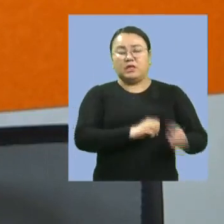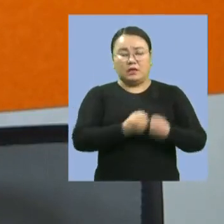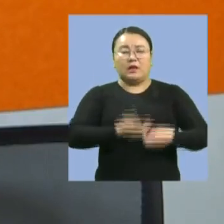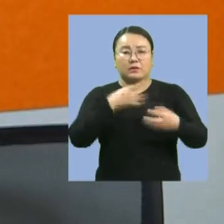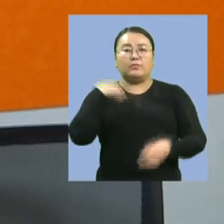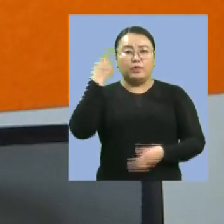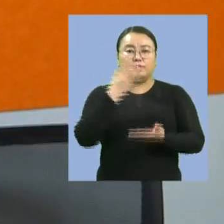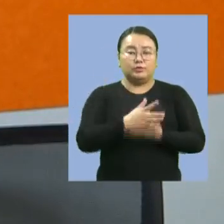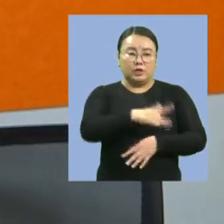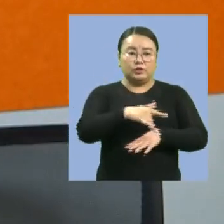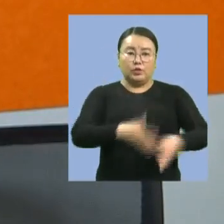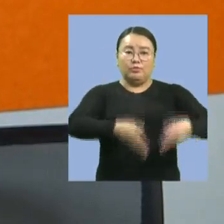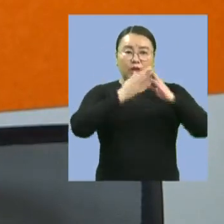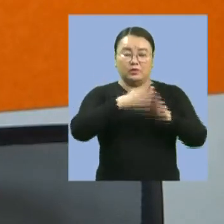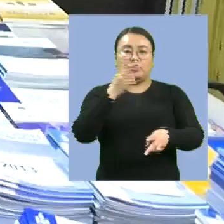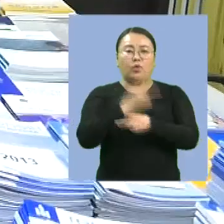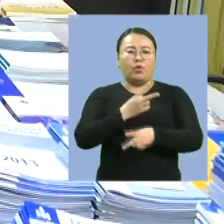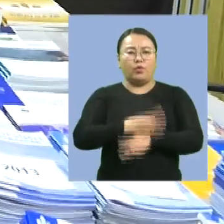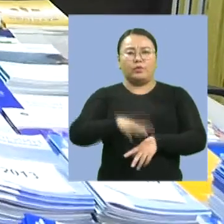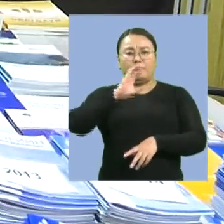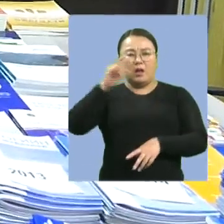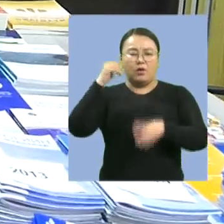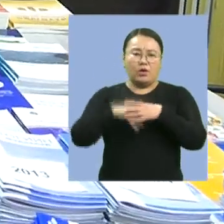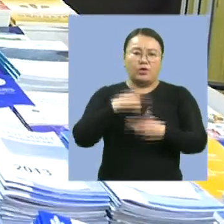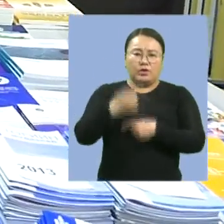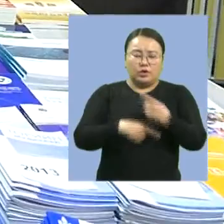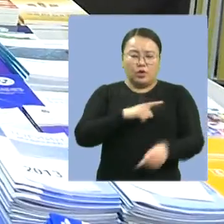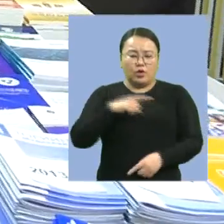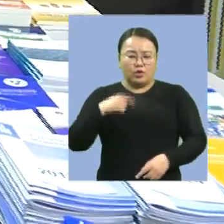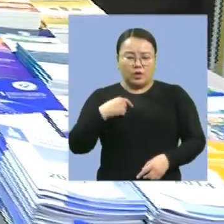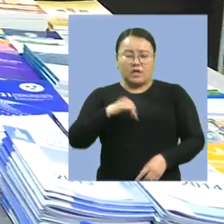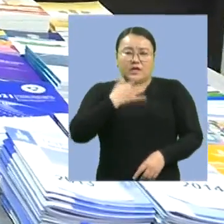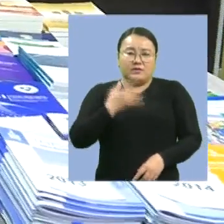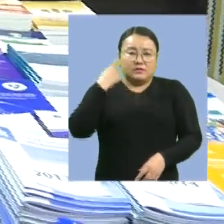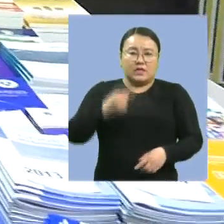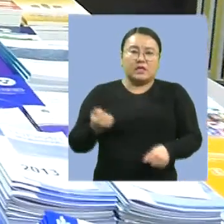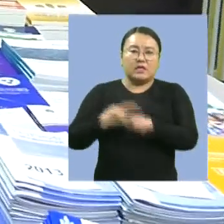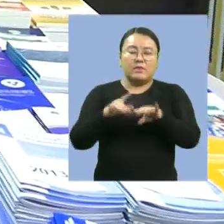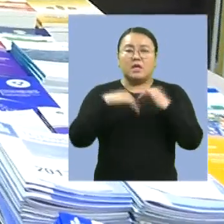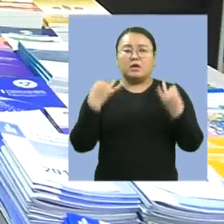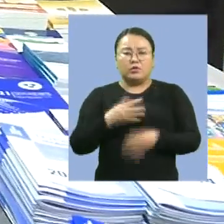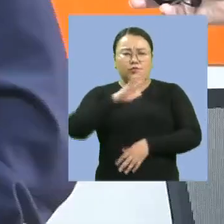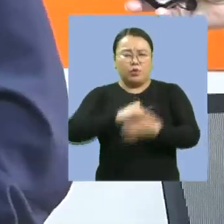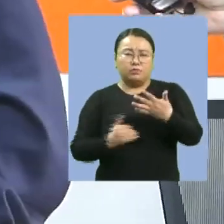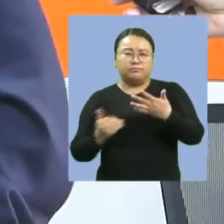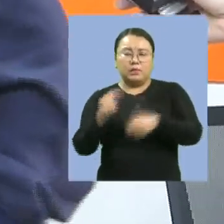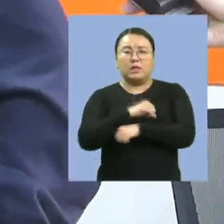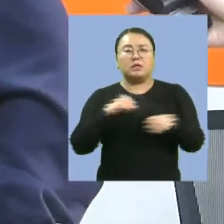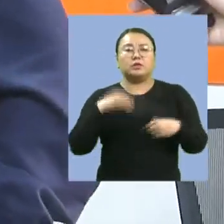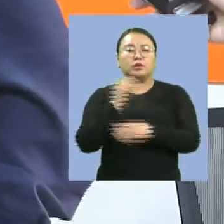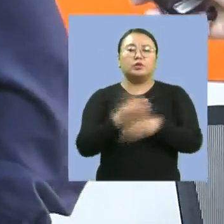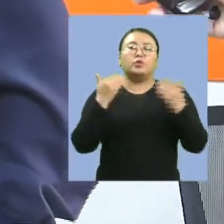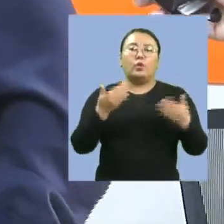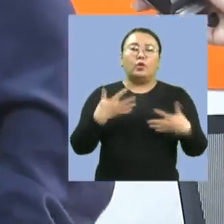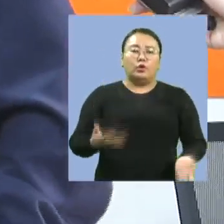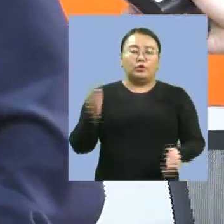уу бас бий болно гэж ингэж харж байгаа. Тус төвийг байгуулснаар хууль тогтоох үйл ажиллагаанд оролцох иргэдийн итэх санаачлал нэмэгдэж, улсын хурл